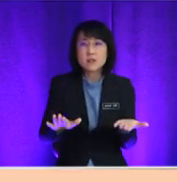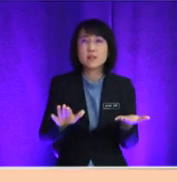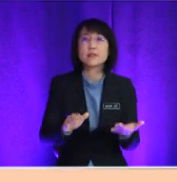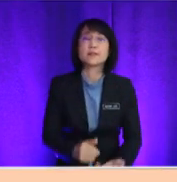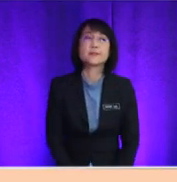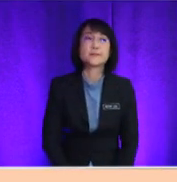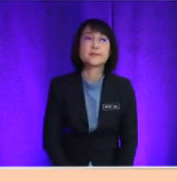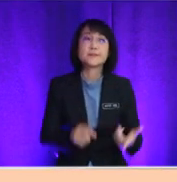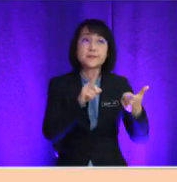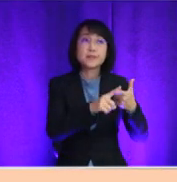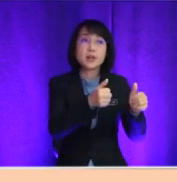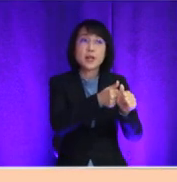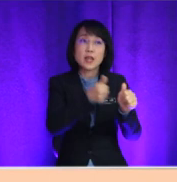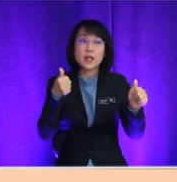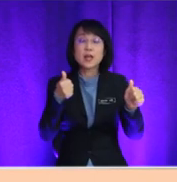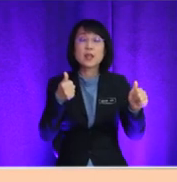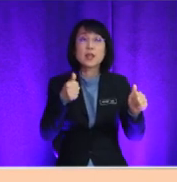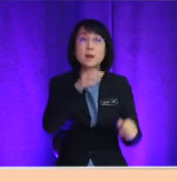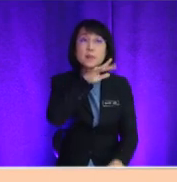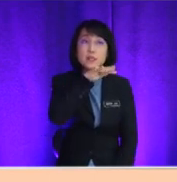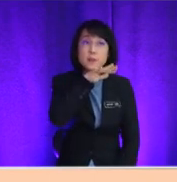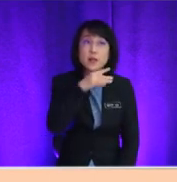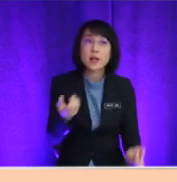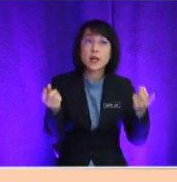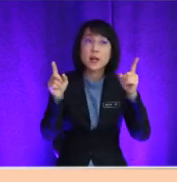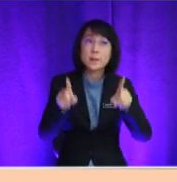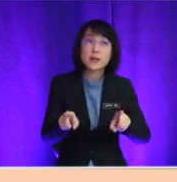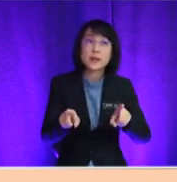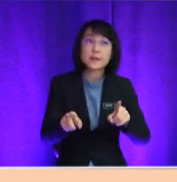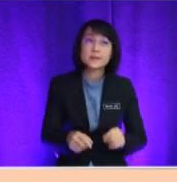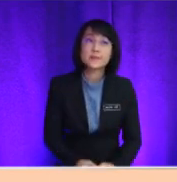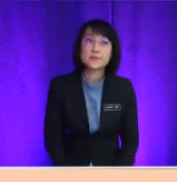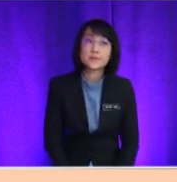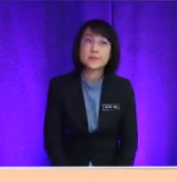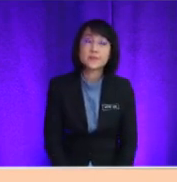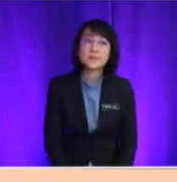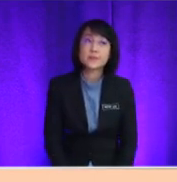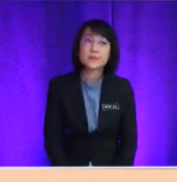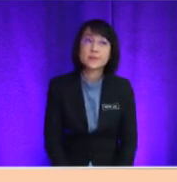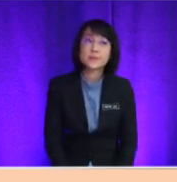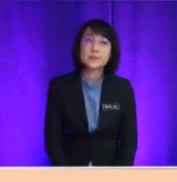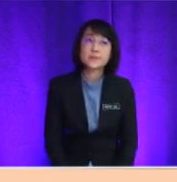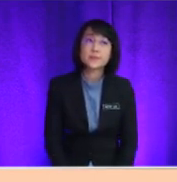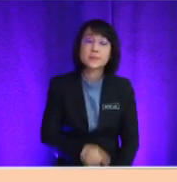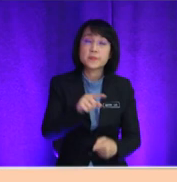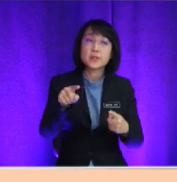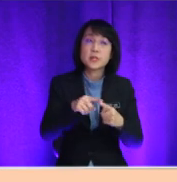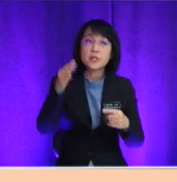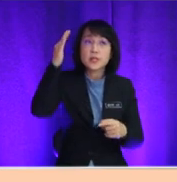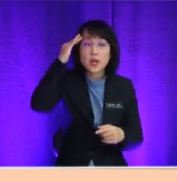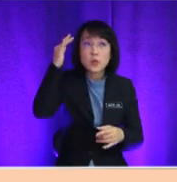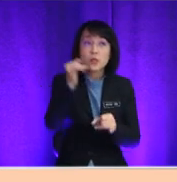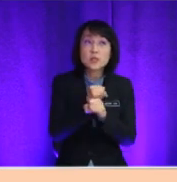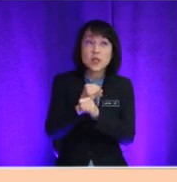kedua mengelakkan pencemaran baku seterusnya bila kita tahu menjaga kebersihan dia